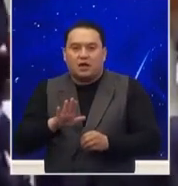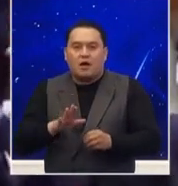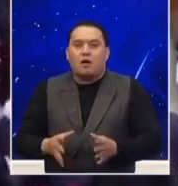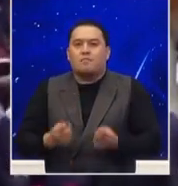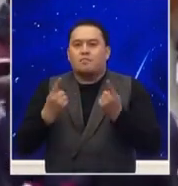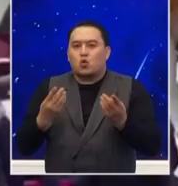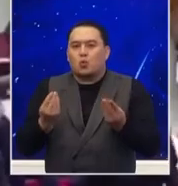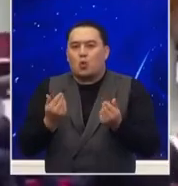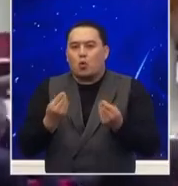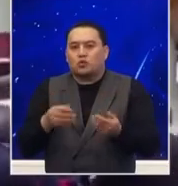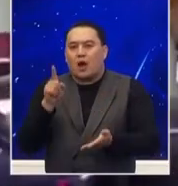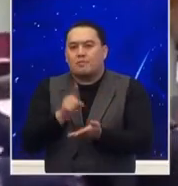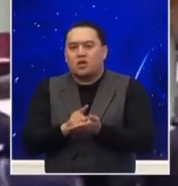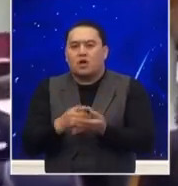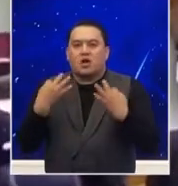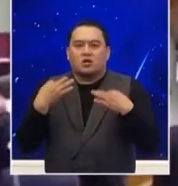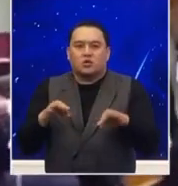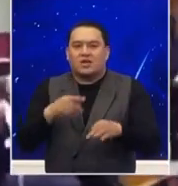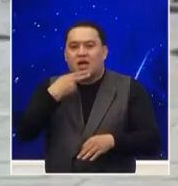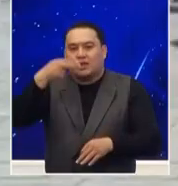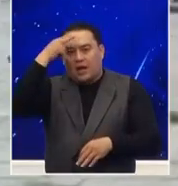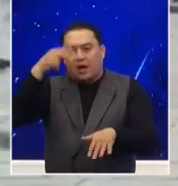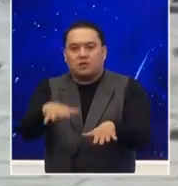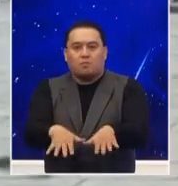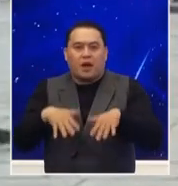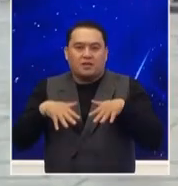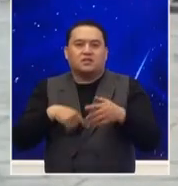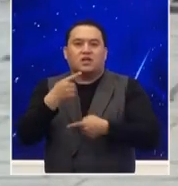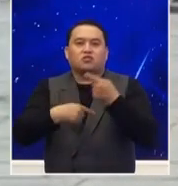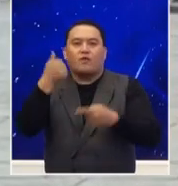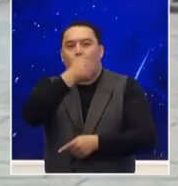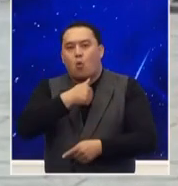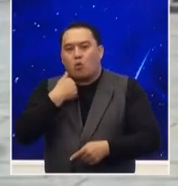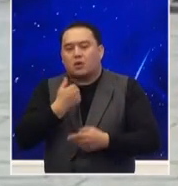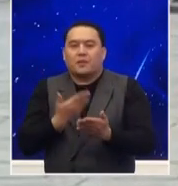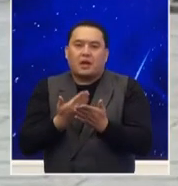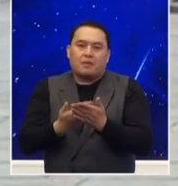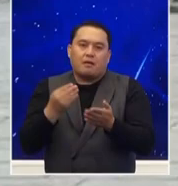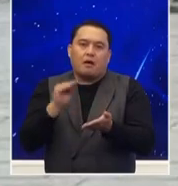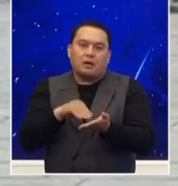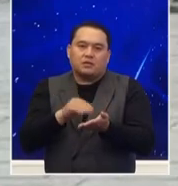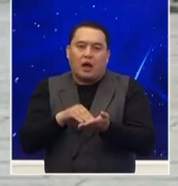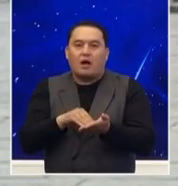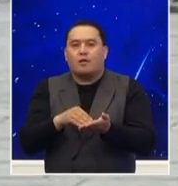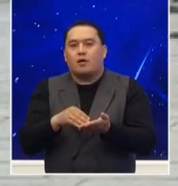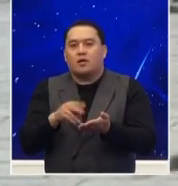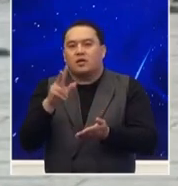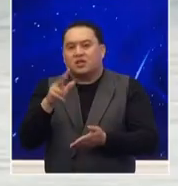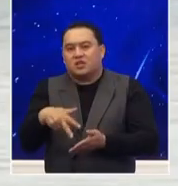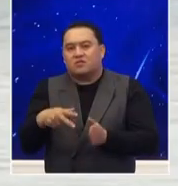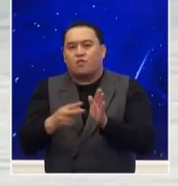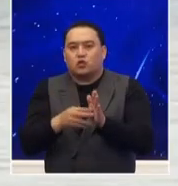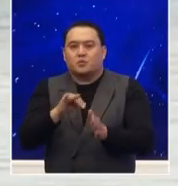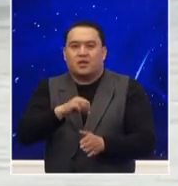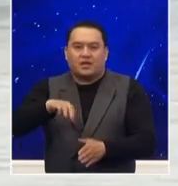Колоссальный по размеру бюджет должен быть одобрен итальянским парламентом до конца года. По предварительным оценкам бюджет составит минимум